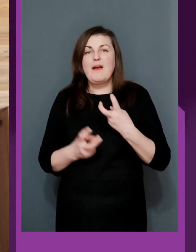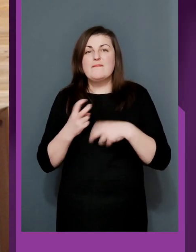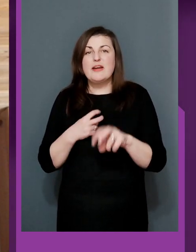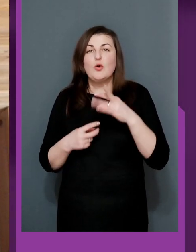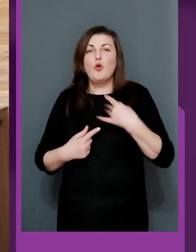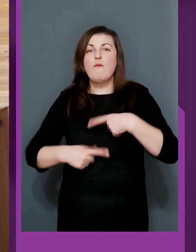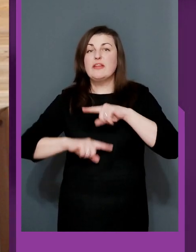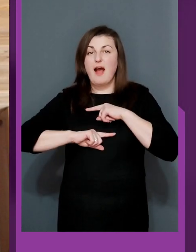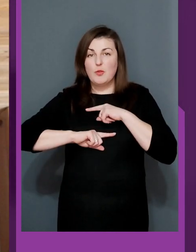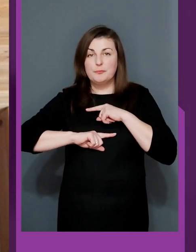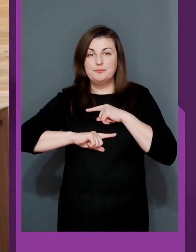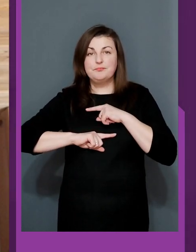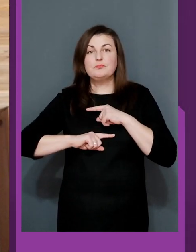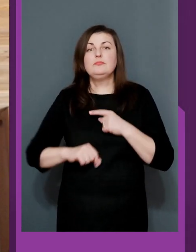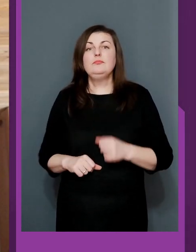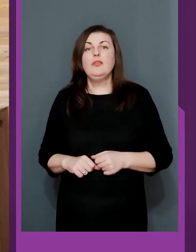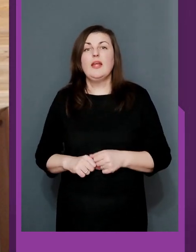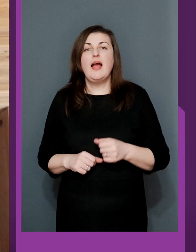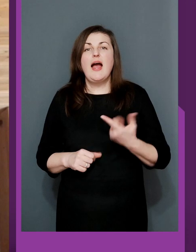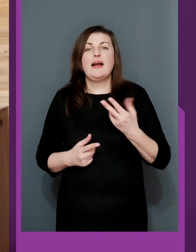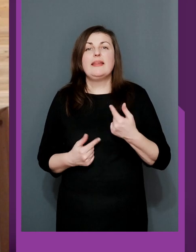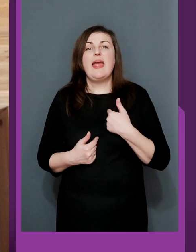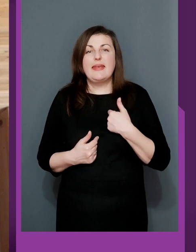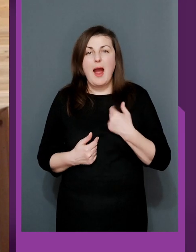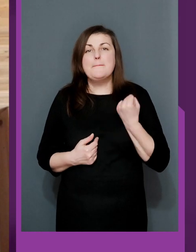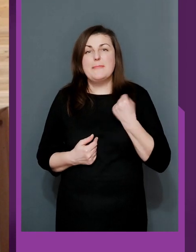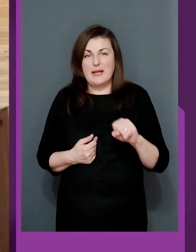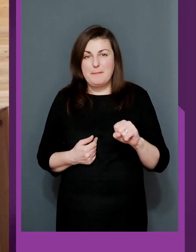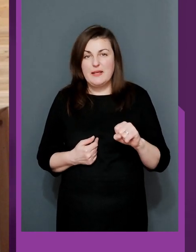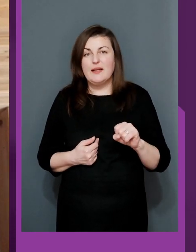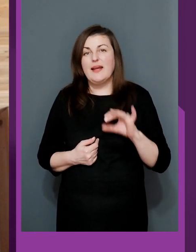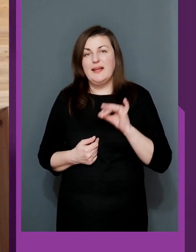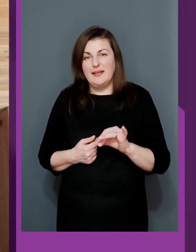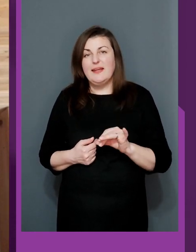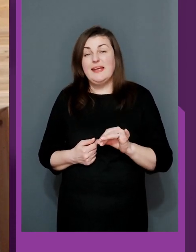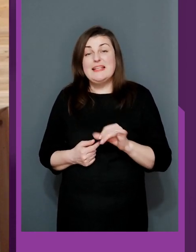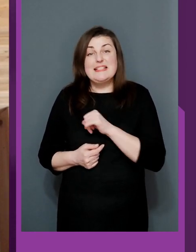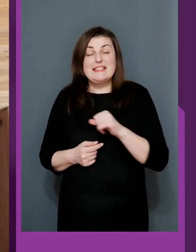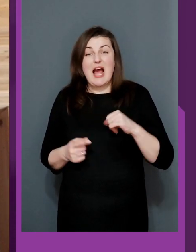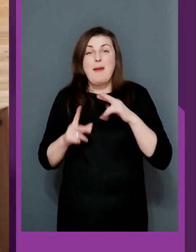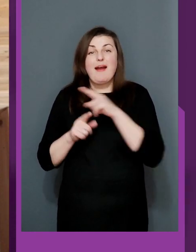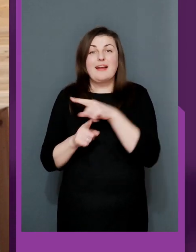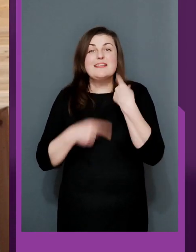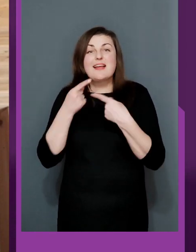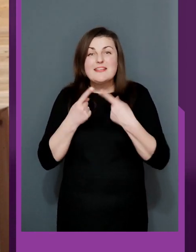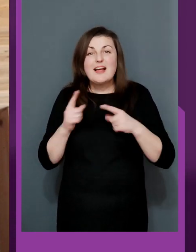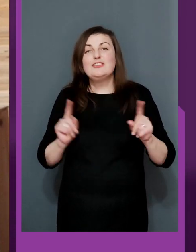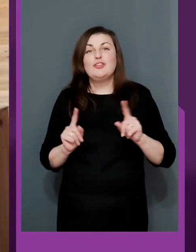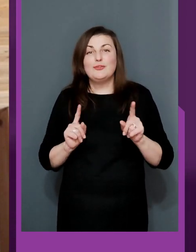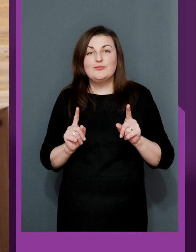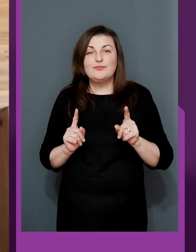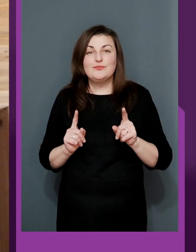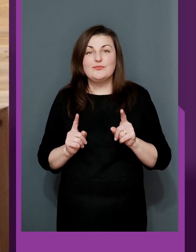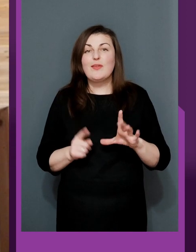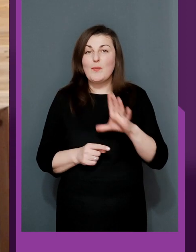вихід до фіналу е де Я переміг і саме так як ти сказав